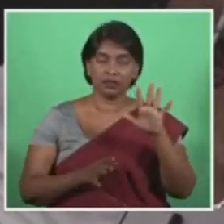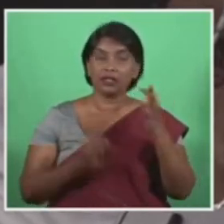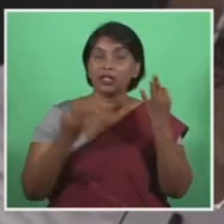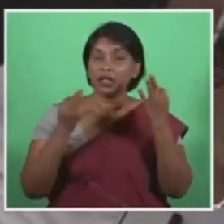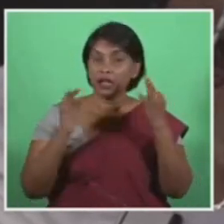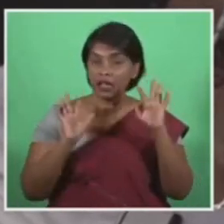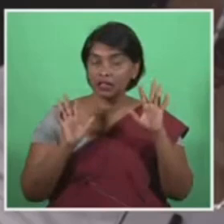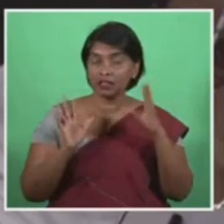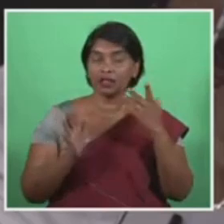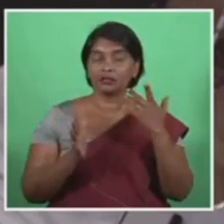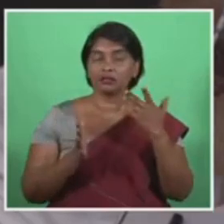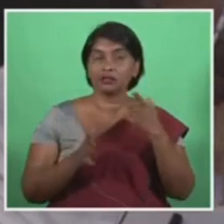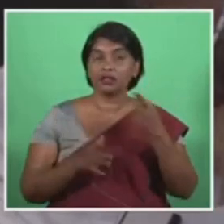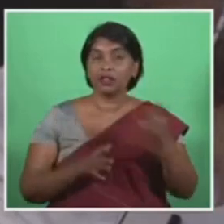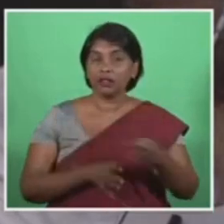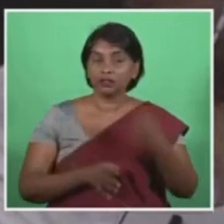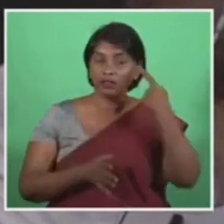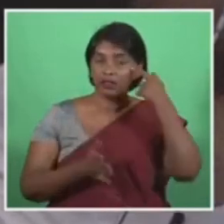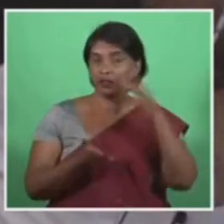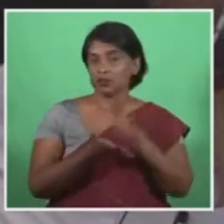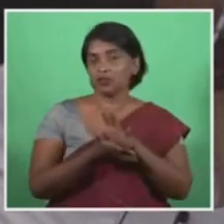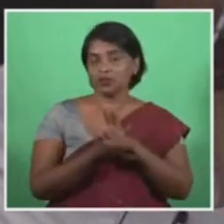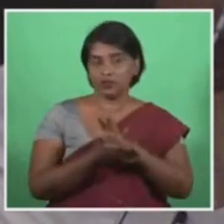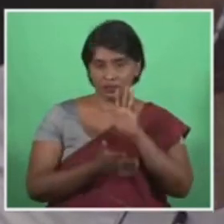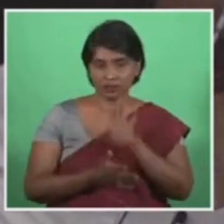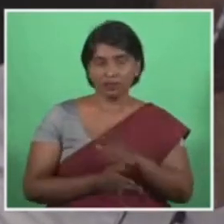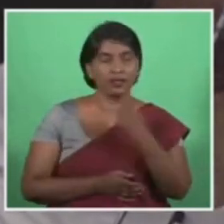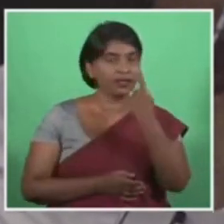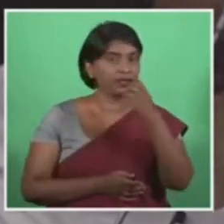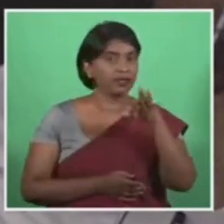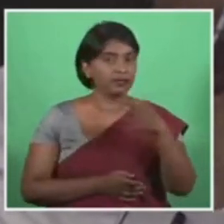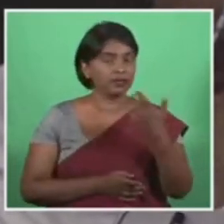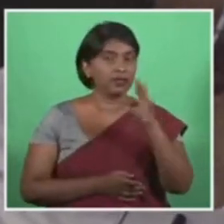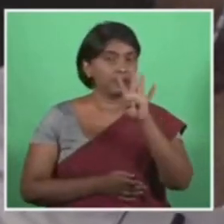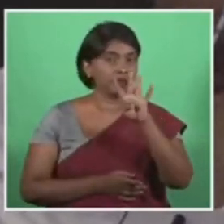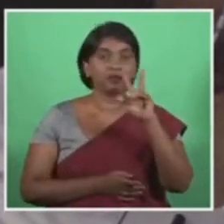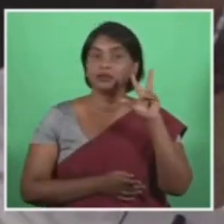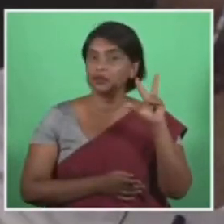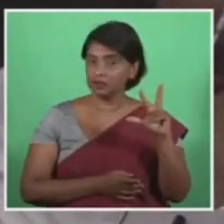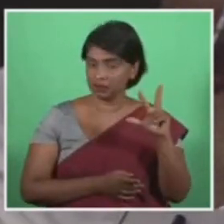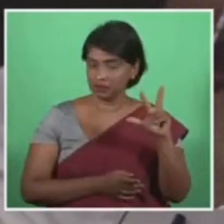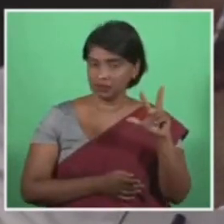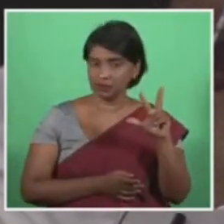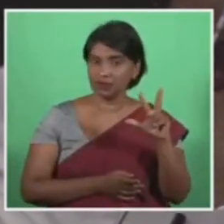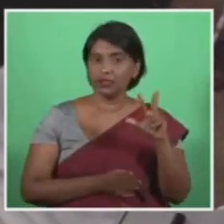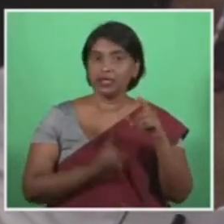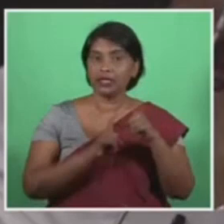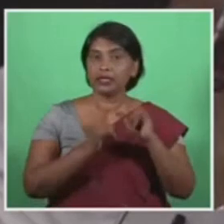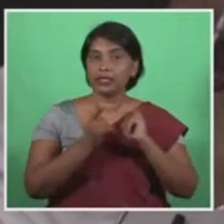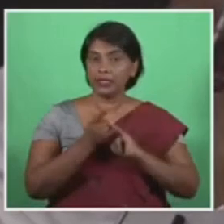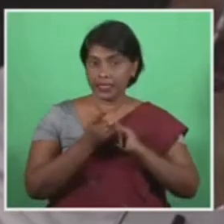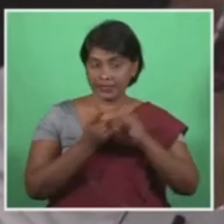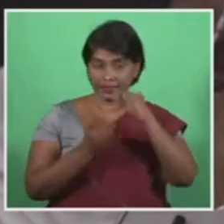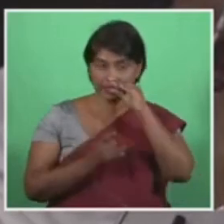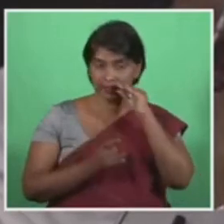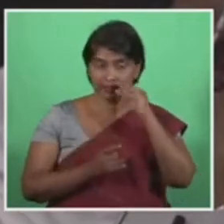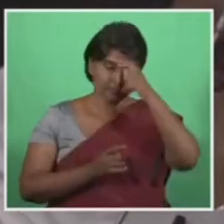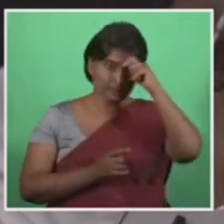निधा संगमश्रेवेणी एकदा समय हेतली साटे डीएसएनक मेतुमा